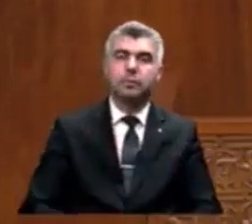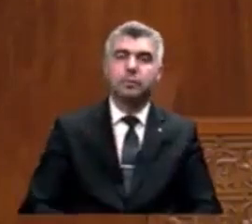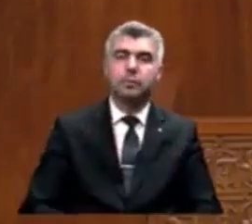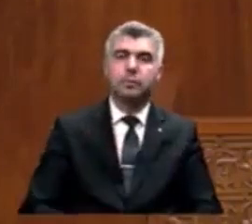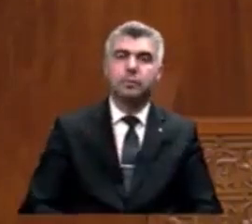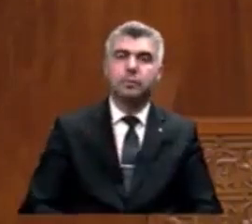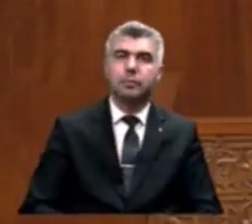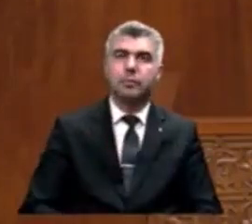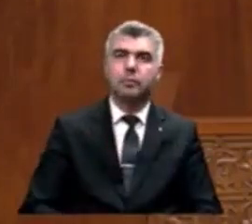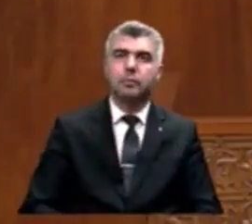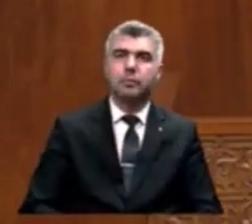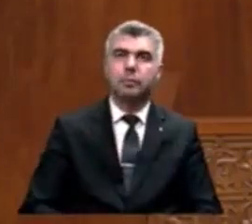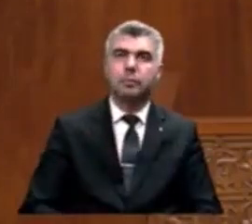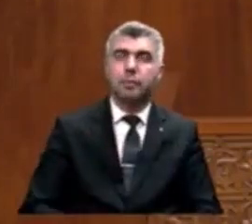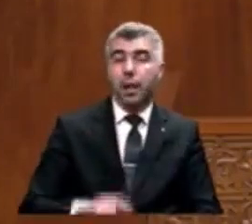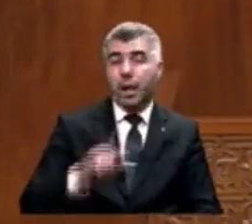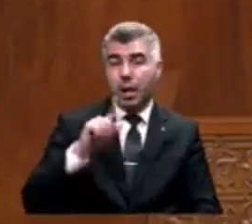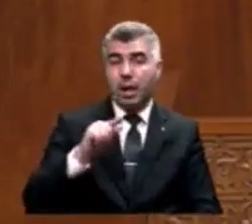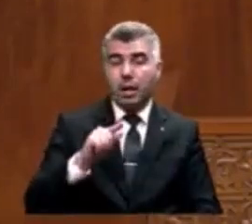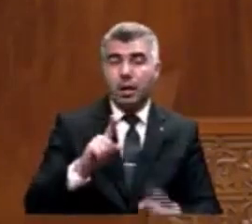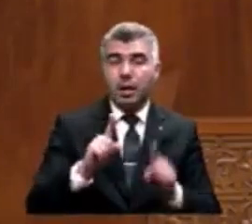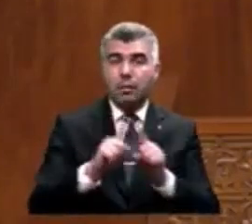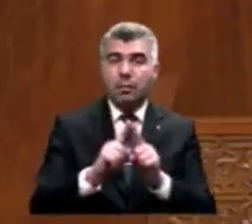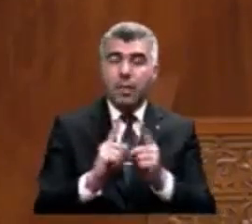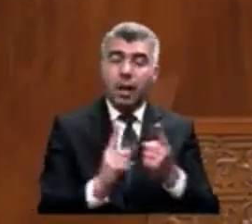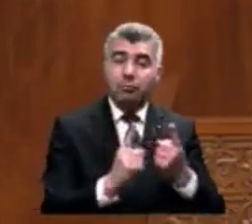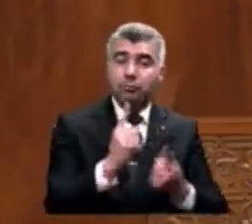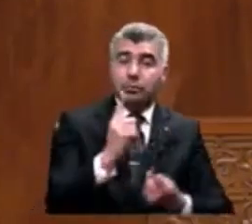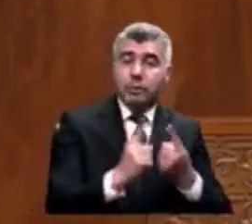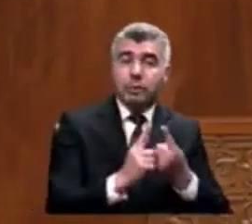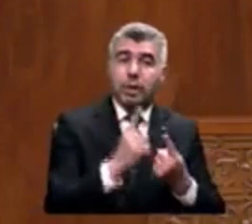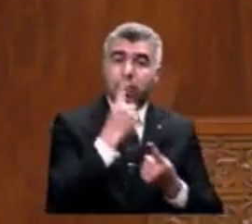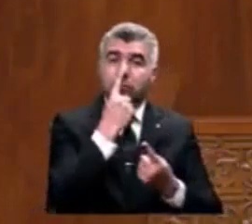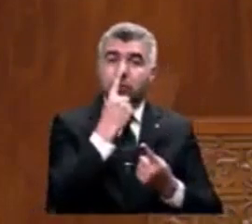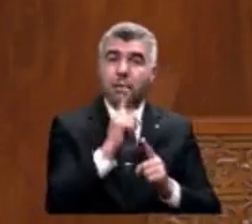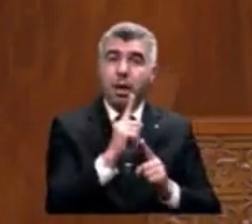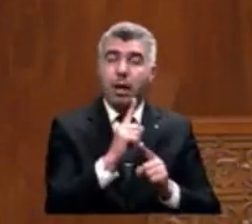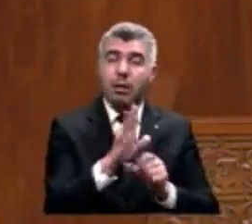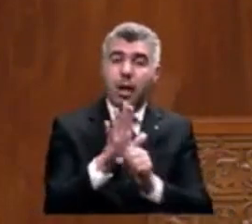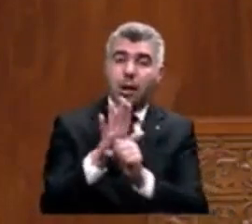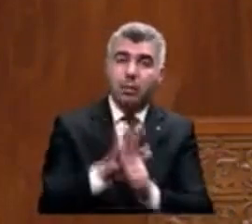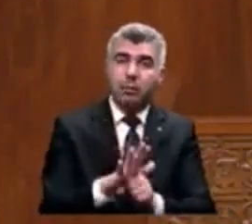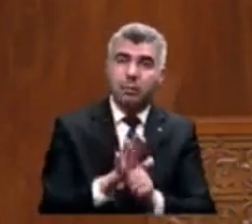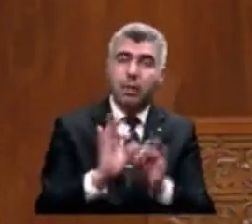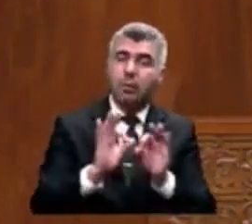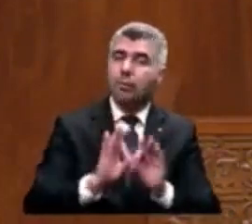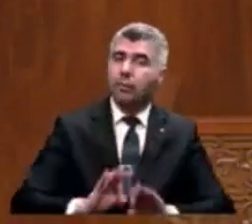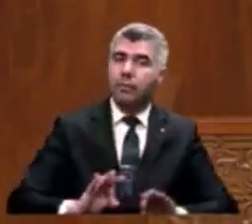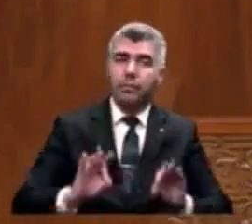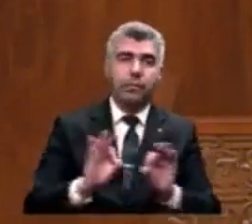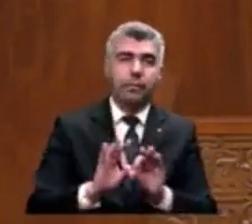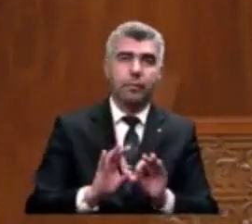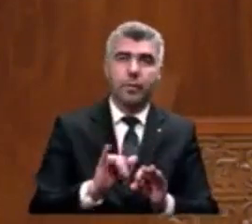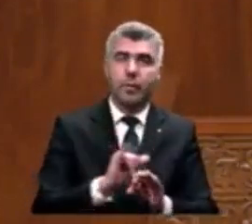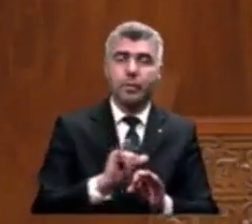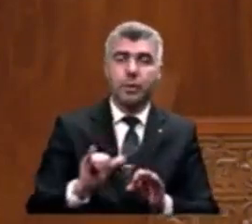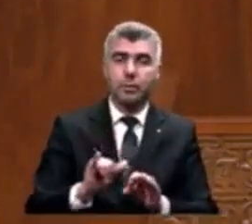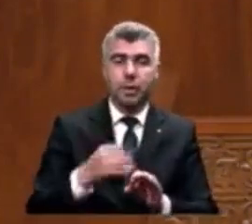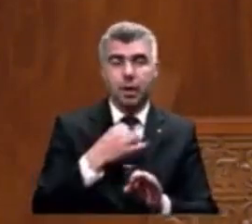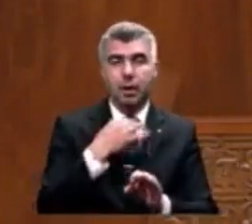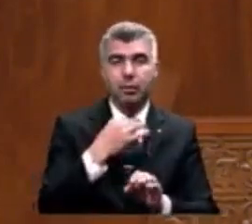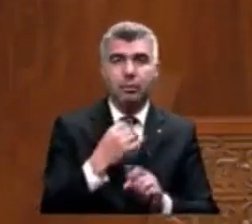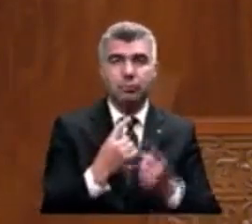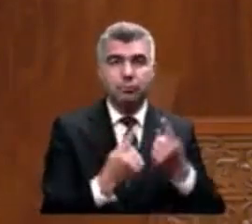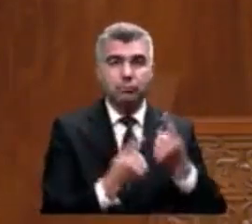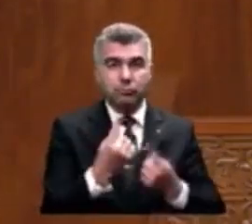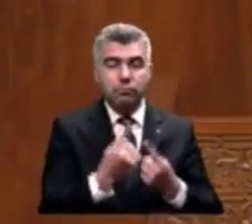واش كاين شي تراجع على شي مكتسبات؟ يمكن يقول لكم لا، وتنفي أنا بعد هذا الشيء، لا كاين شي